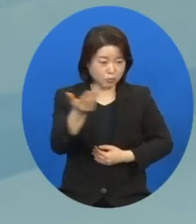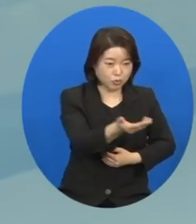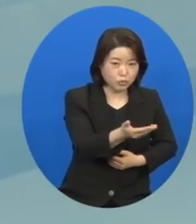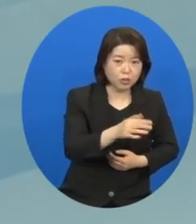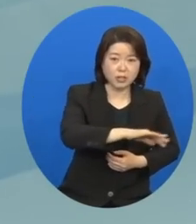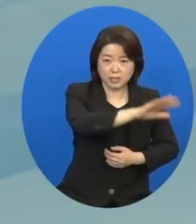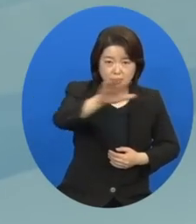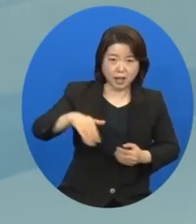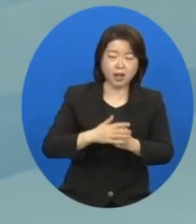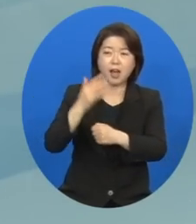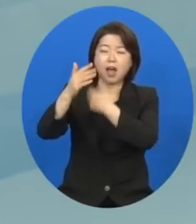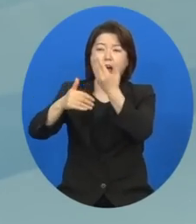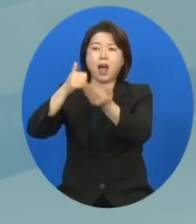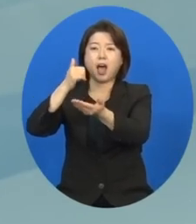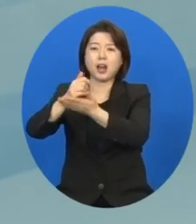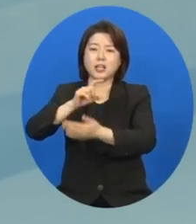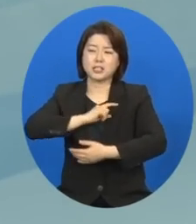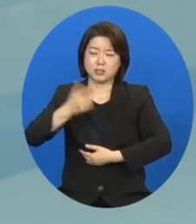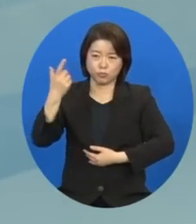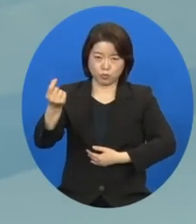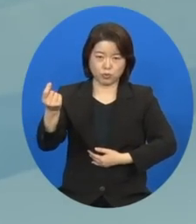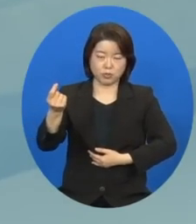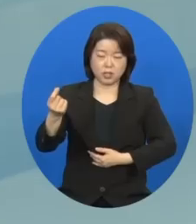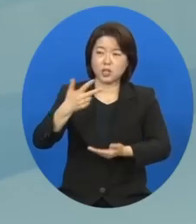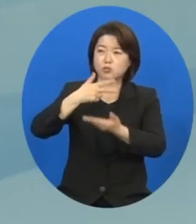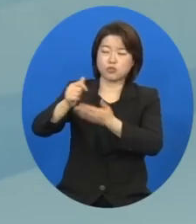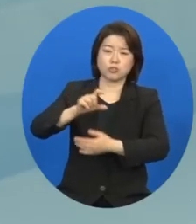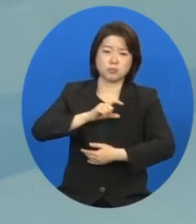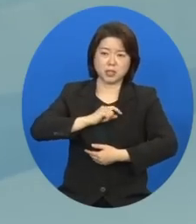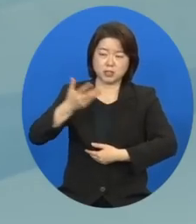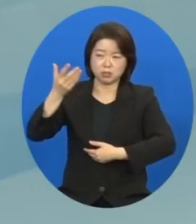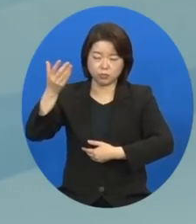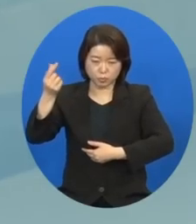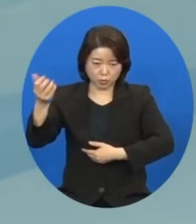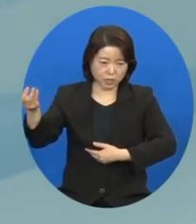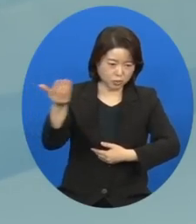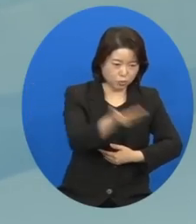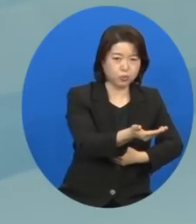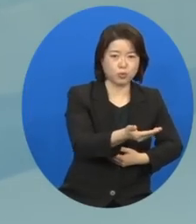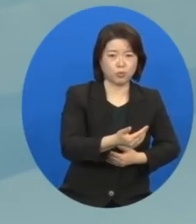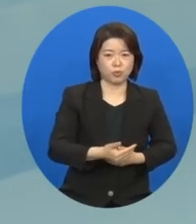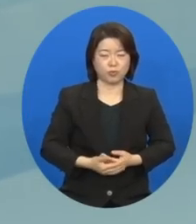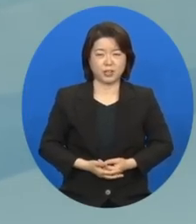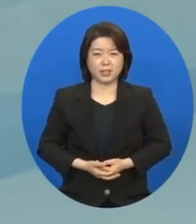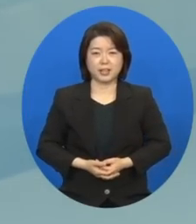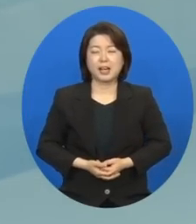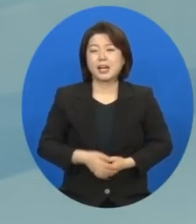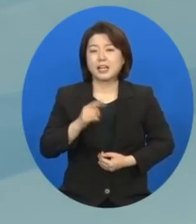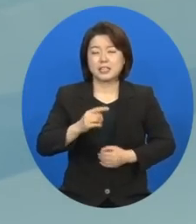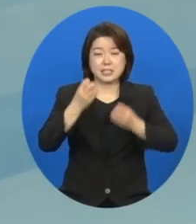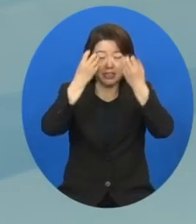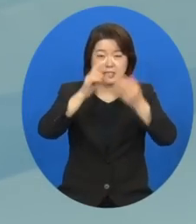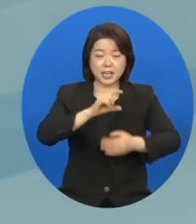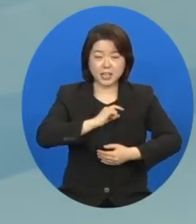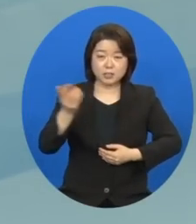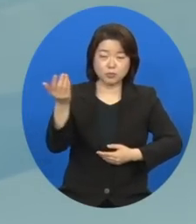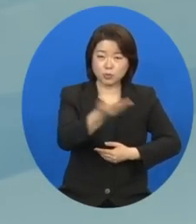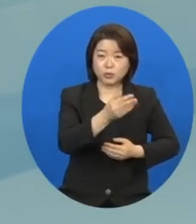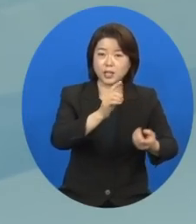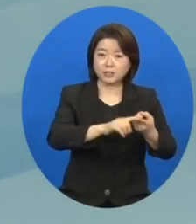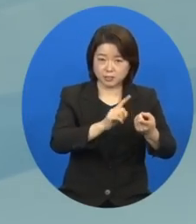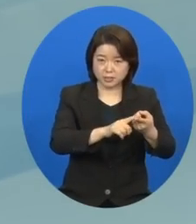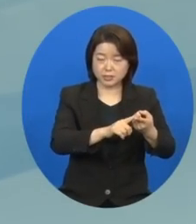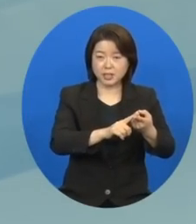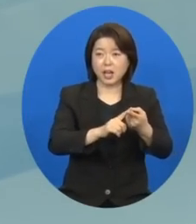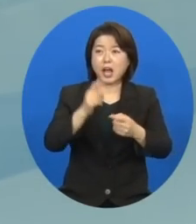다 하나님의 이름이고 우리 주님의 이름을 주시는 겁니다. 그래서 이 새 이름이 주어졌다는 것은